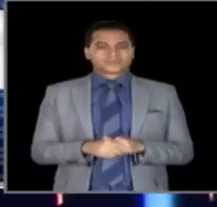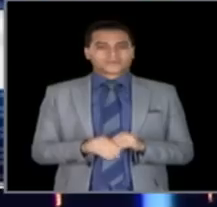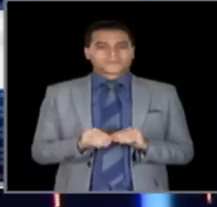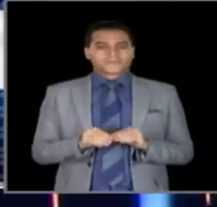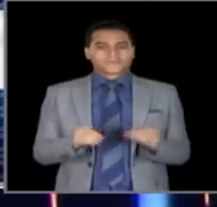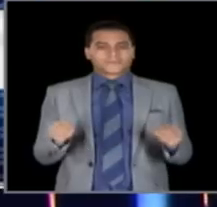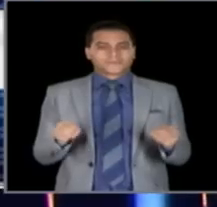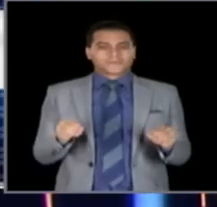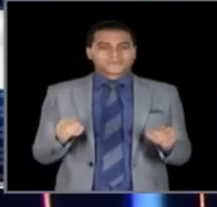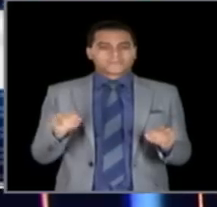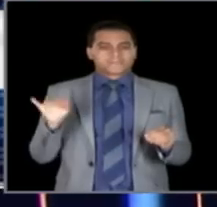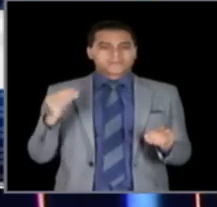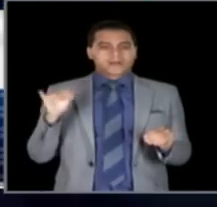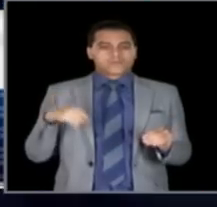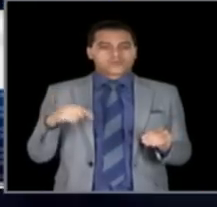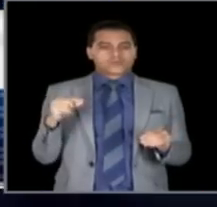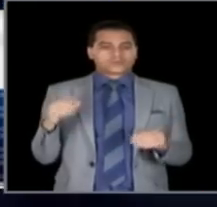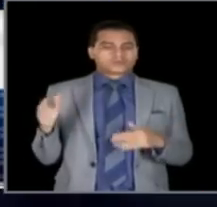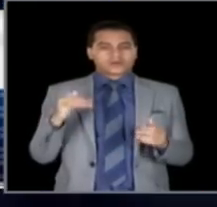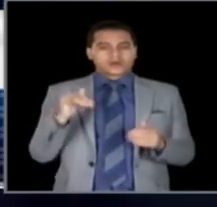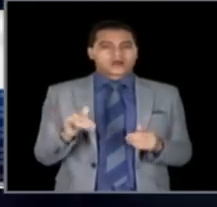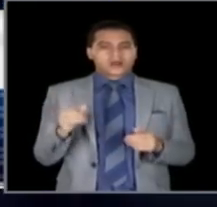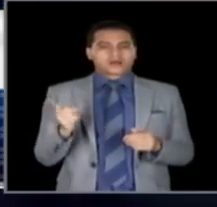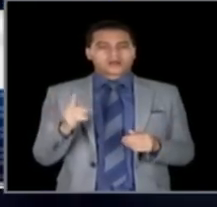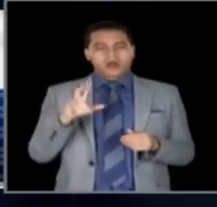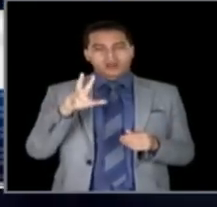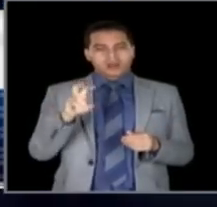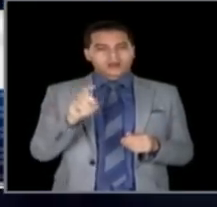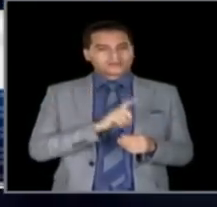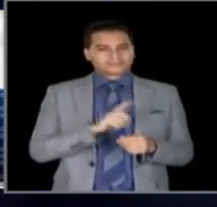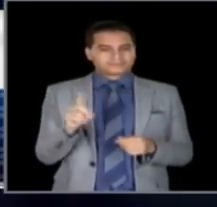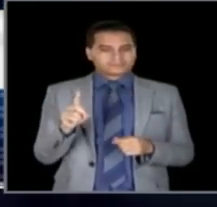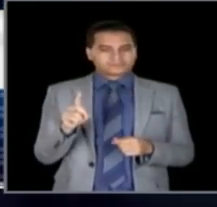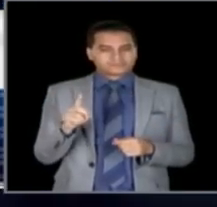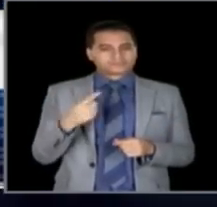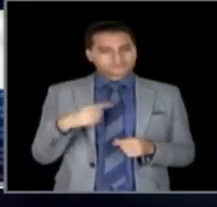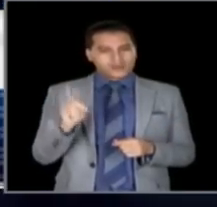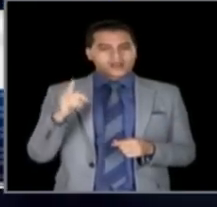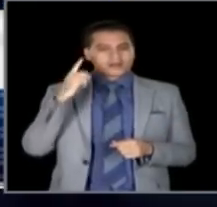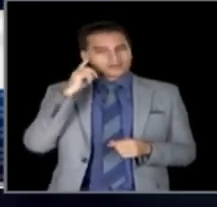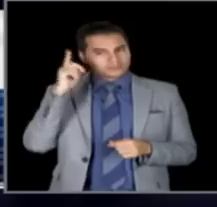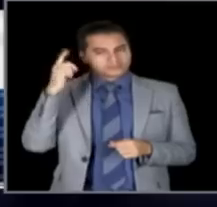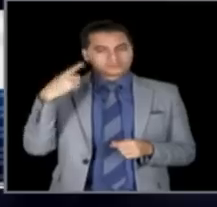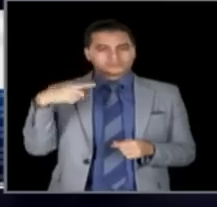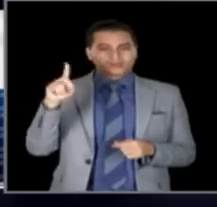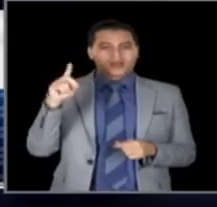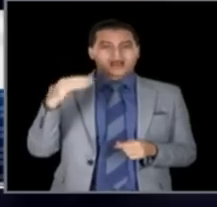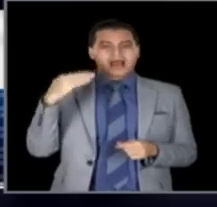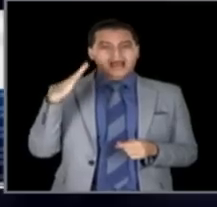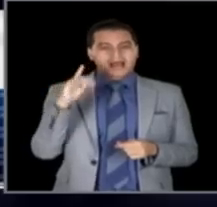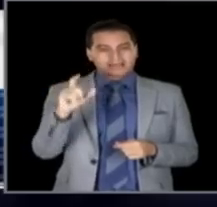محمود خير الله؟ قال لي مش محمود خير الله. ايوه بالظبط كده، حسن عروس صوت واضح في